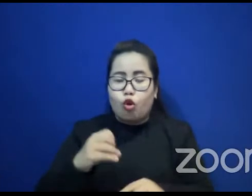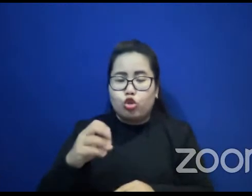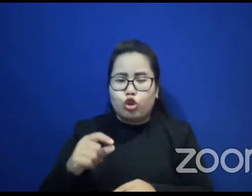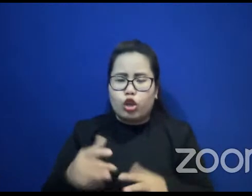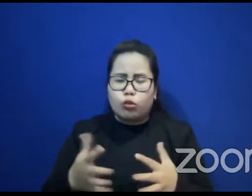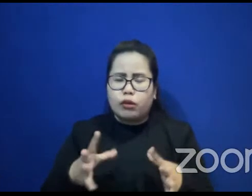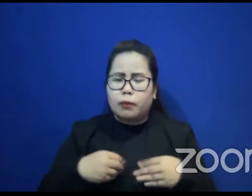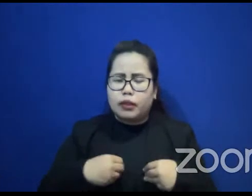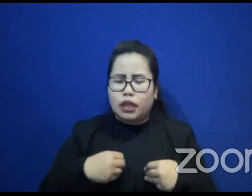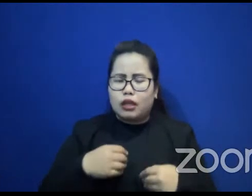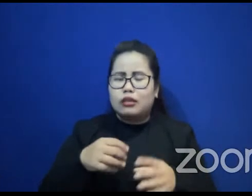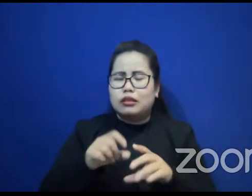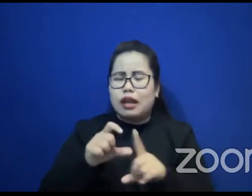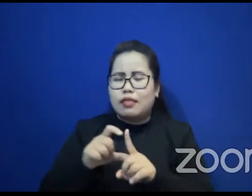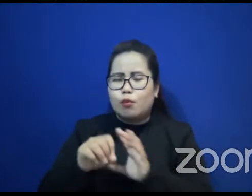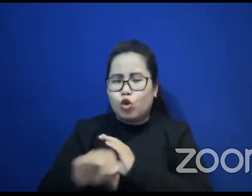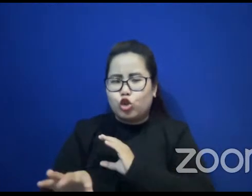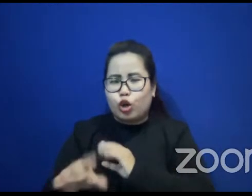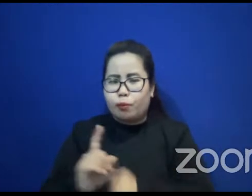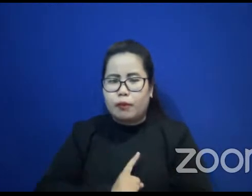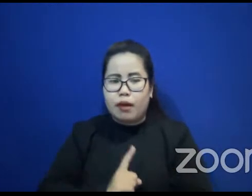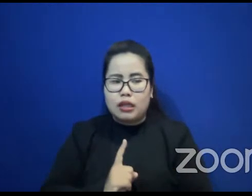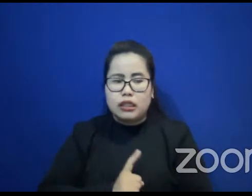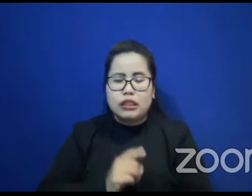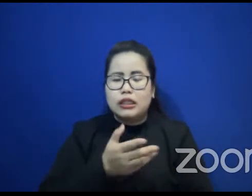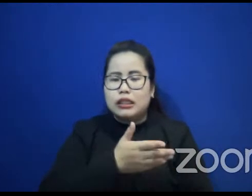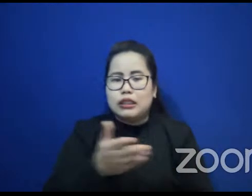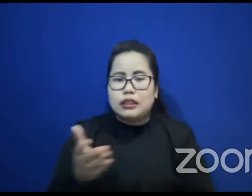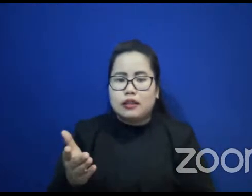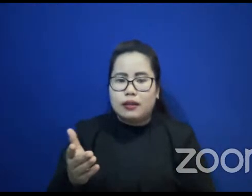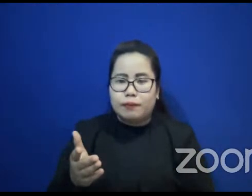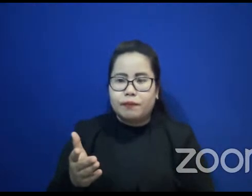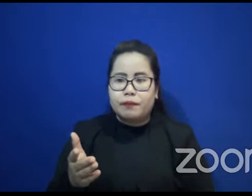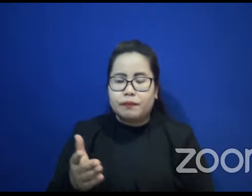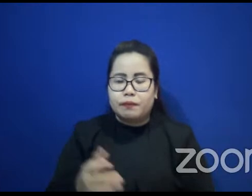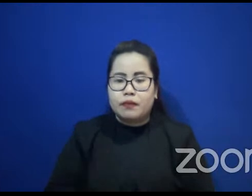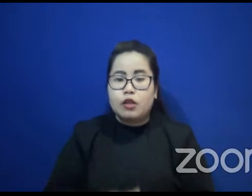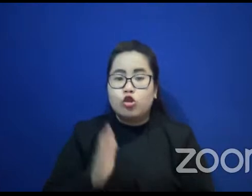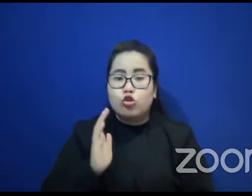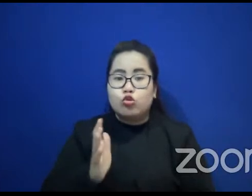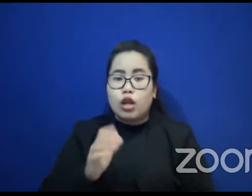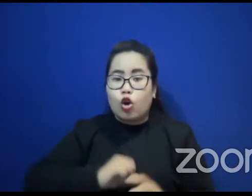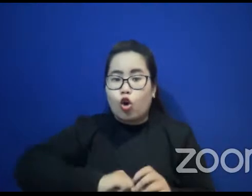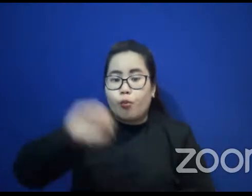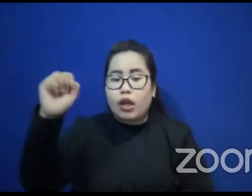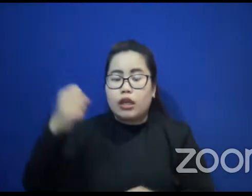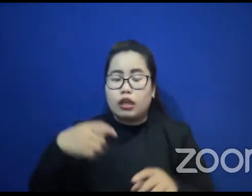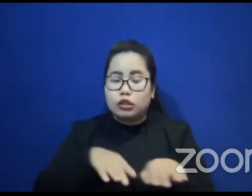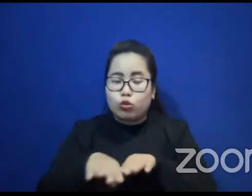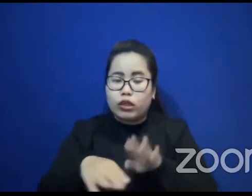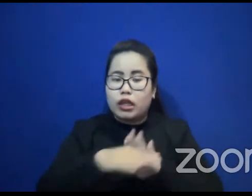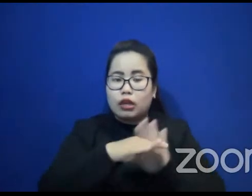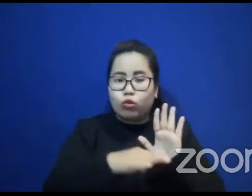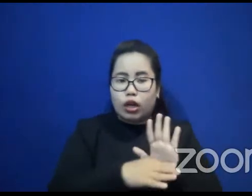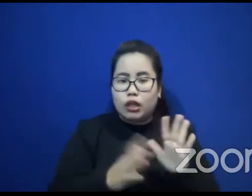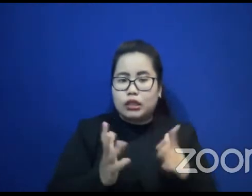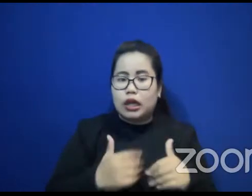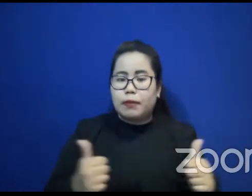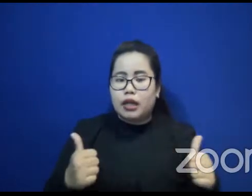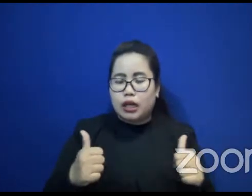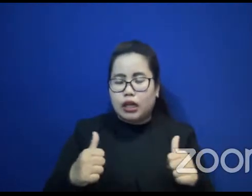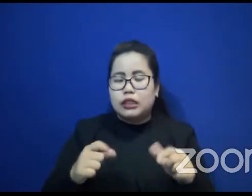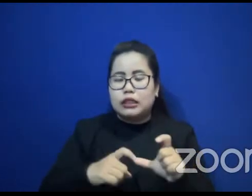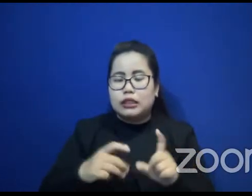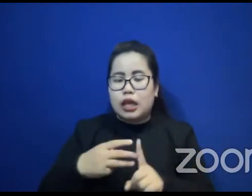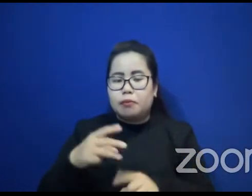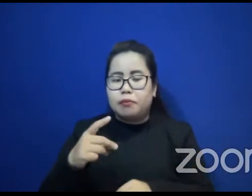kebocoran data pribadi ini biar itu sudah komplain dengan aturan saya bercerita di Indonesia pada Indonesia